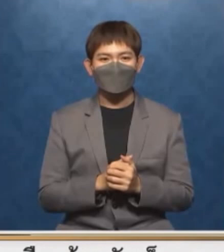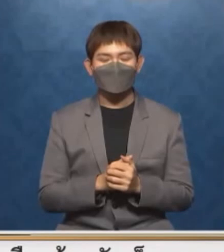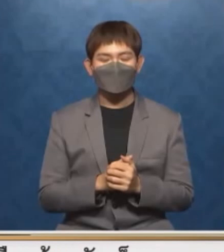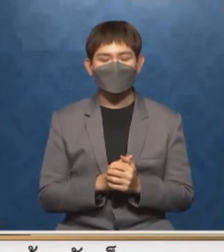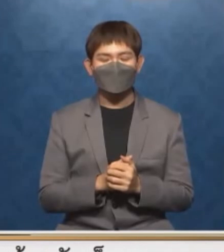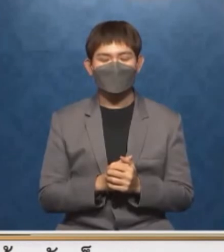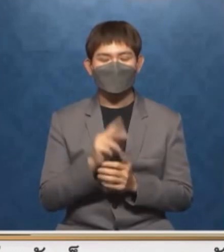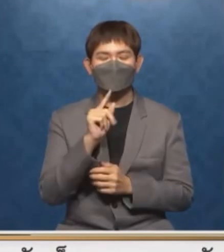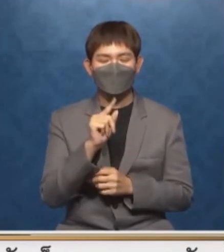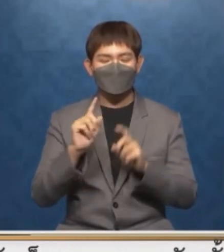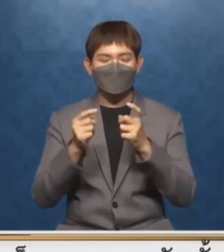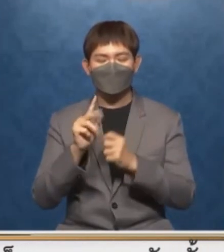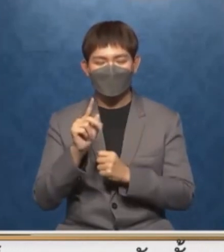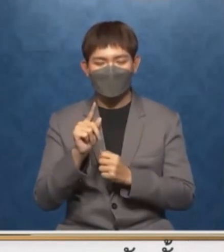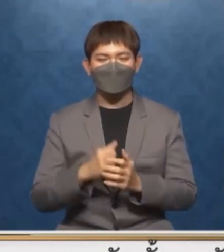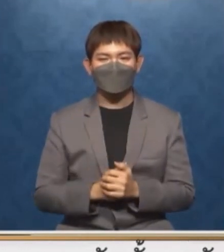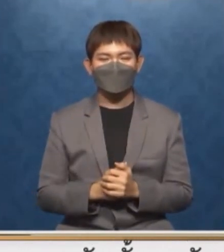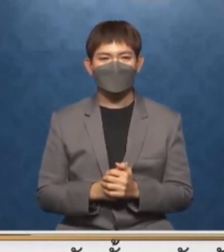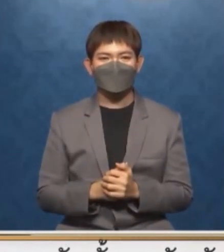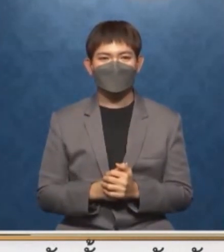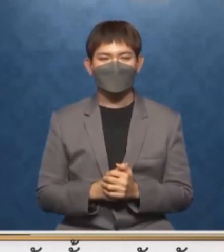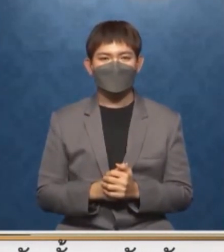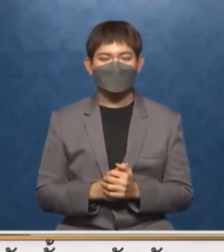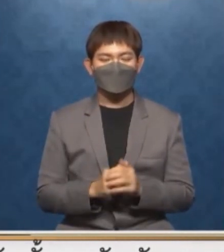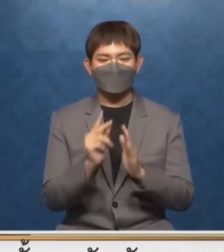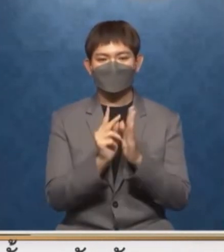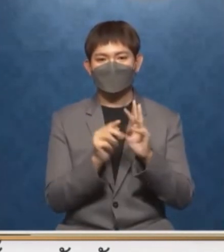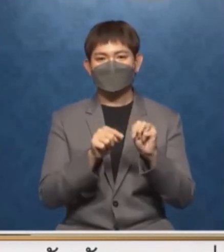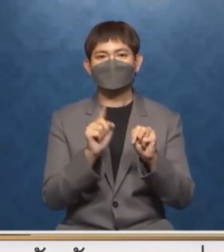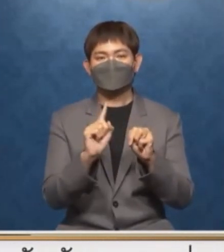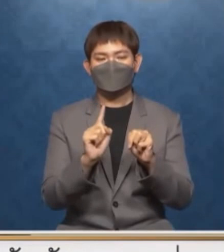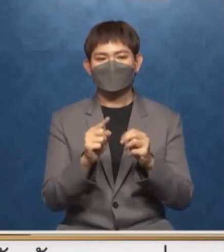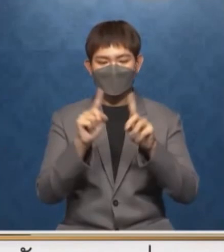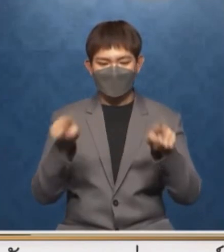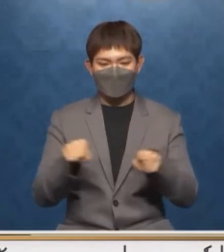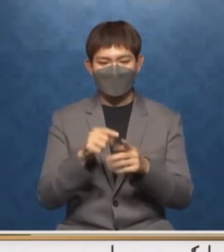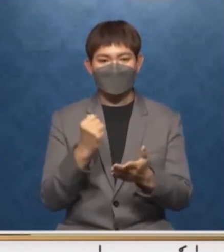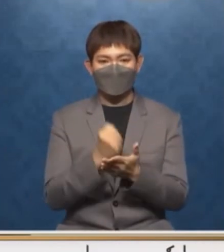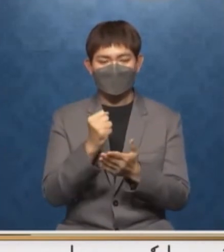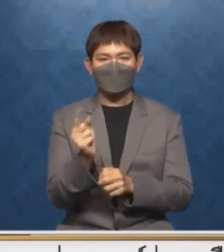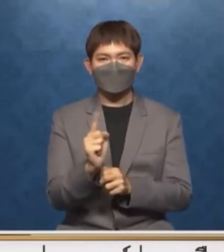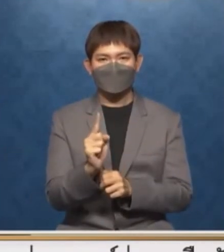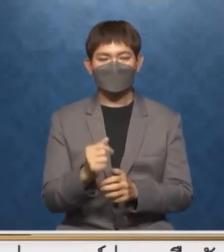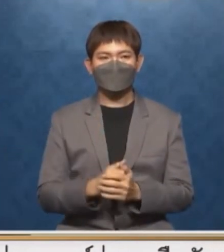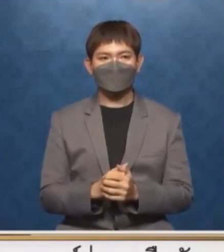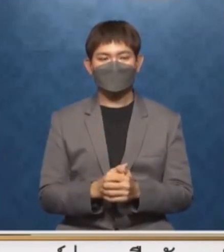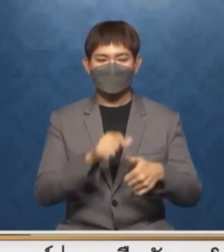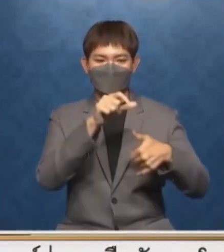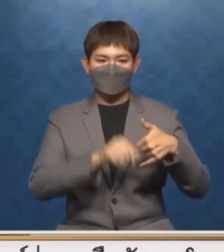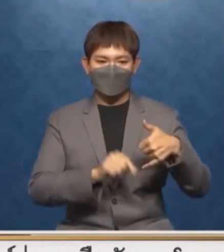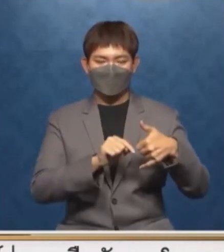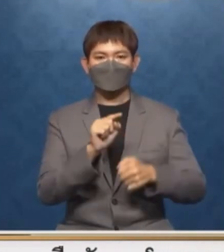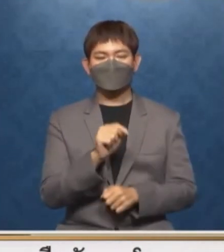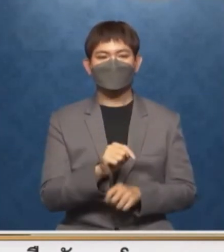วงเล็บขอนะครับคือมาตรานี้พูดถึงการขอรับใบอนุญาตเนี่ยจะต้องมีคุณสมบัติ1 2 3 4